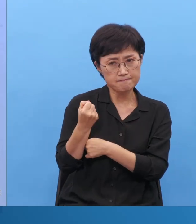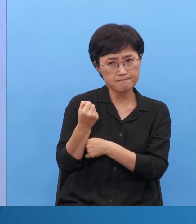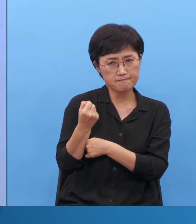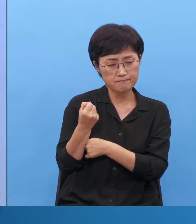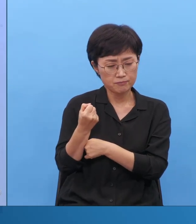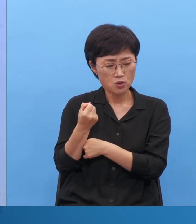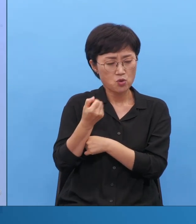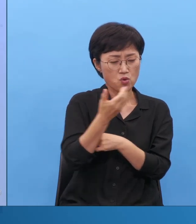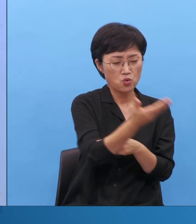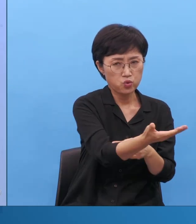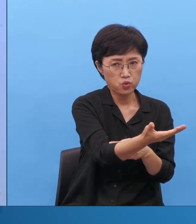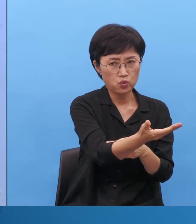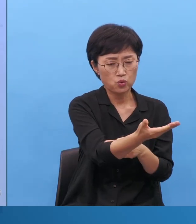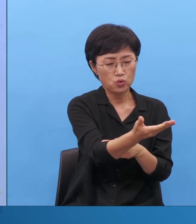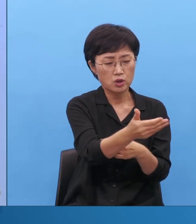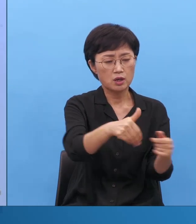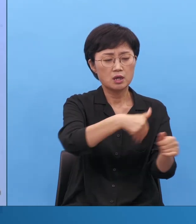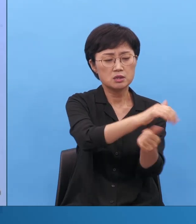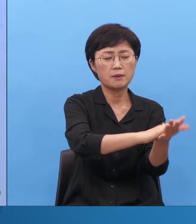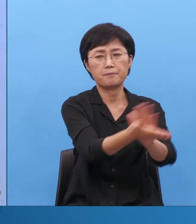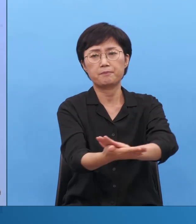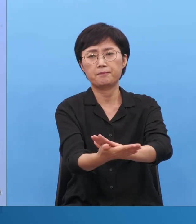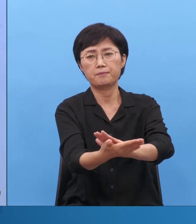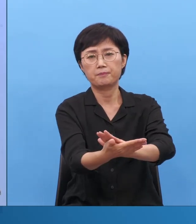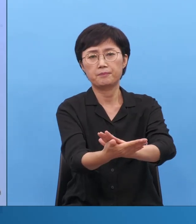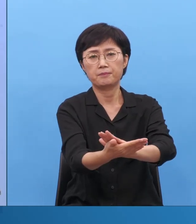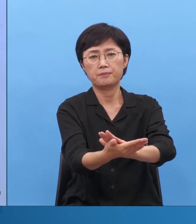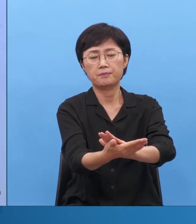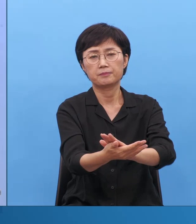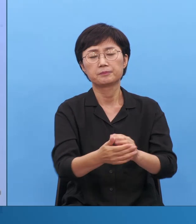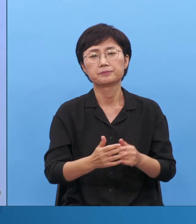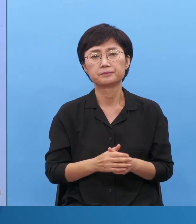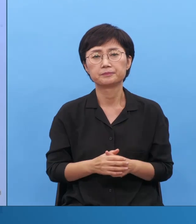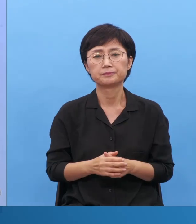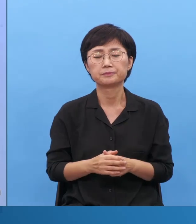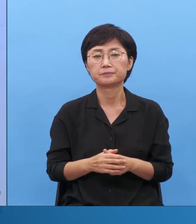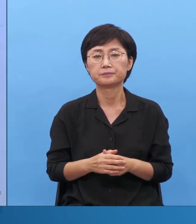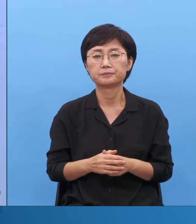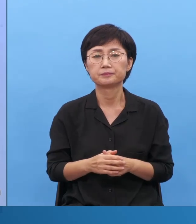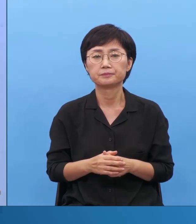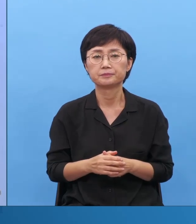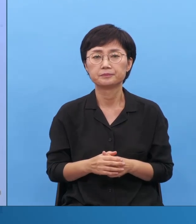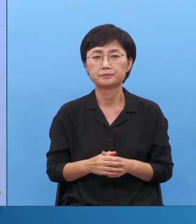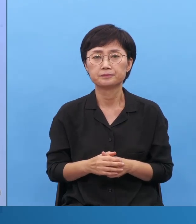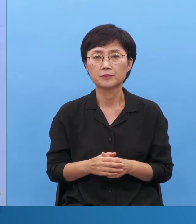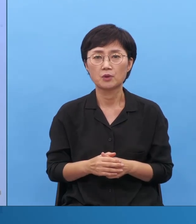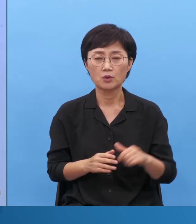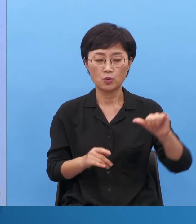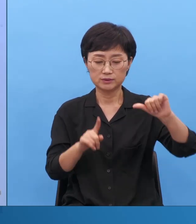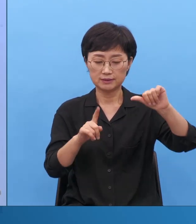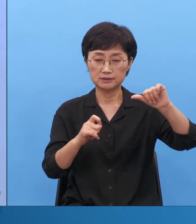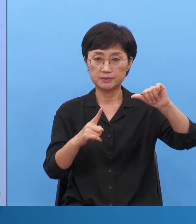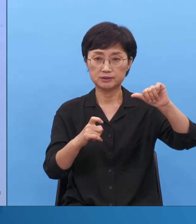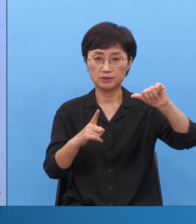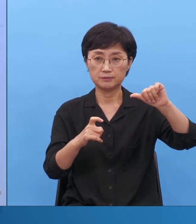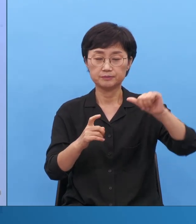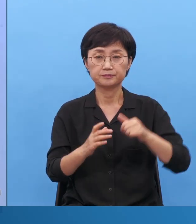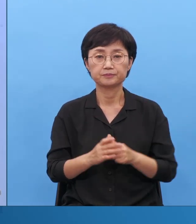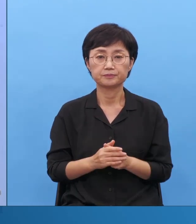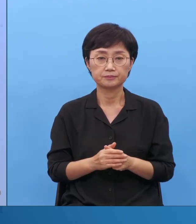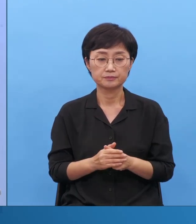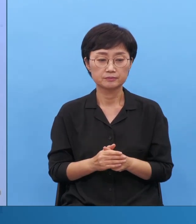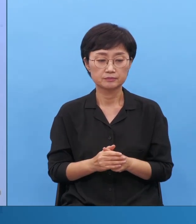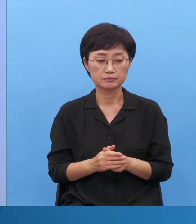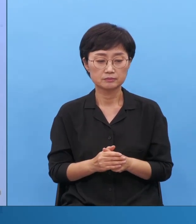When the word of God come upon you, and we see the command of Jesus, his environment starts to change. 11절에 보면